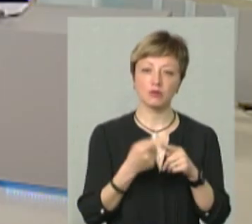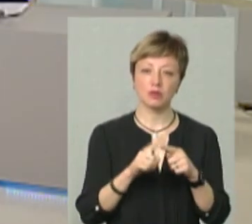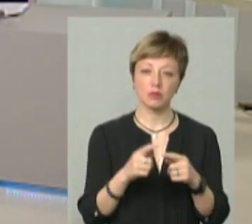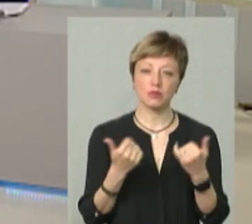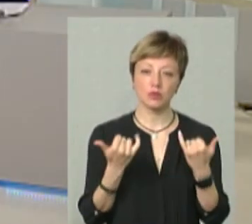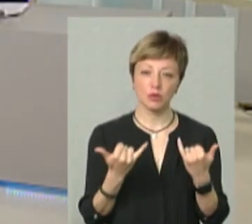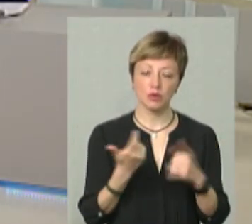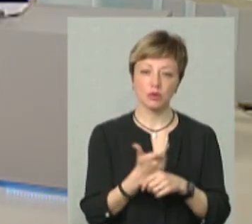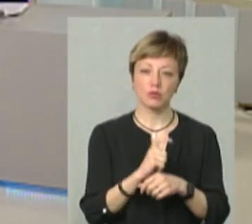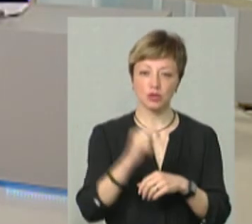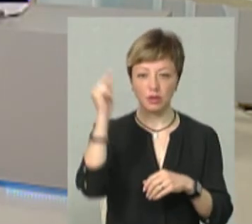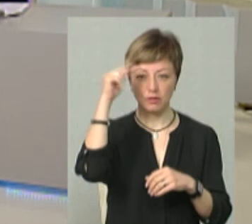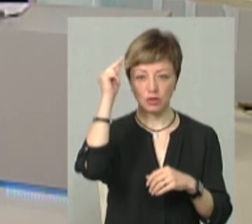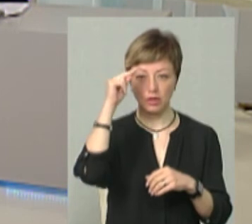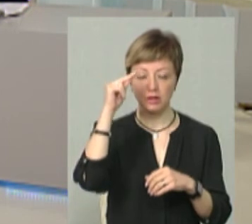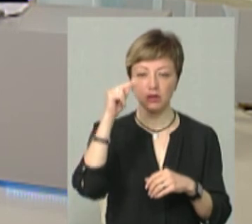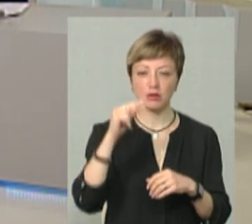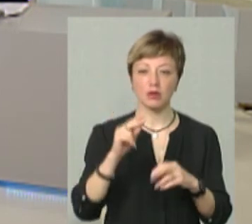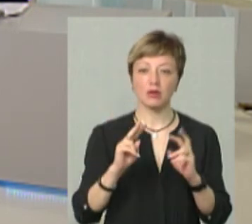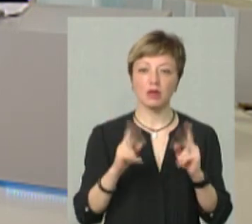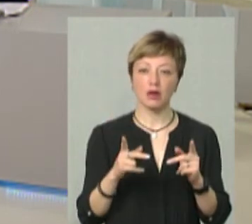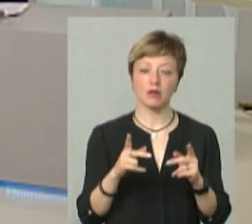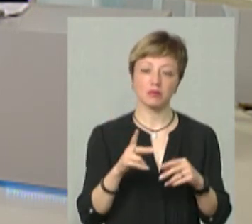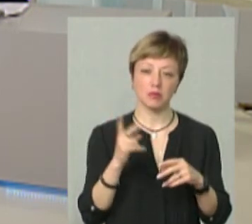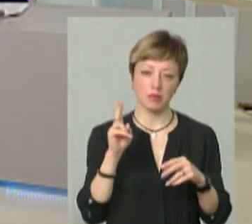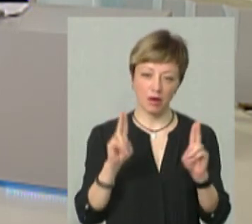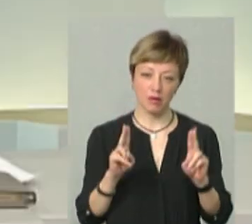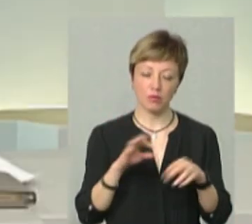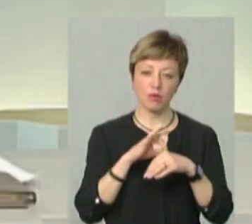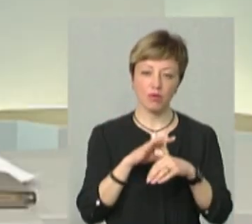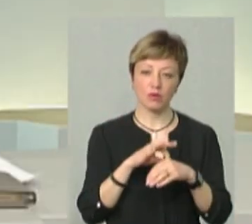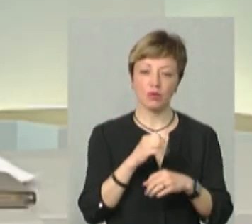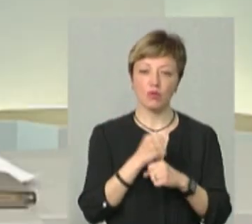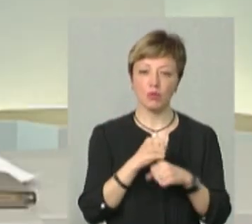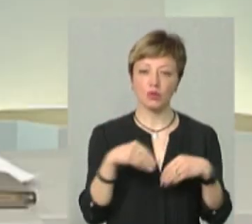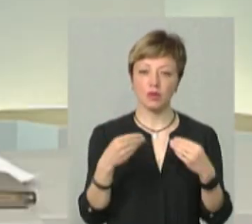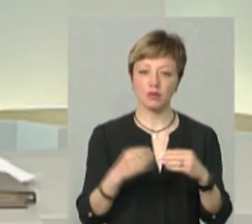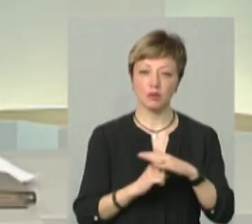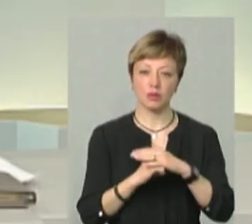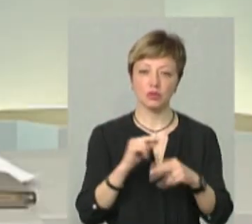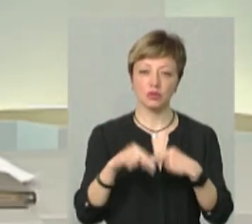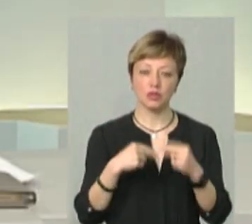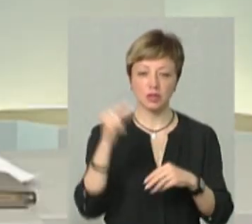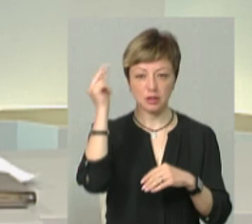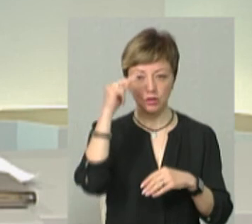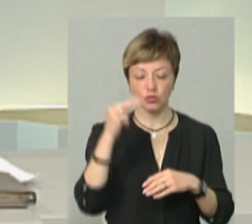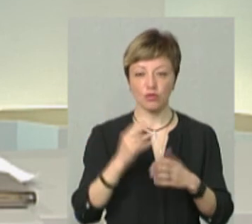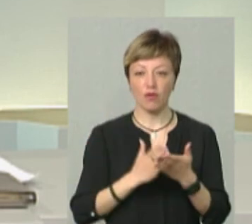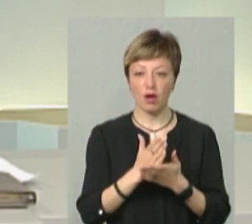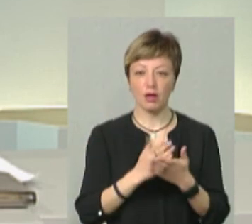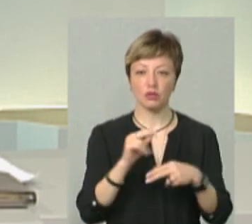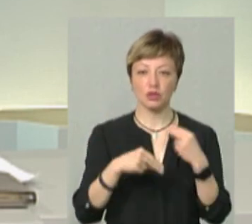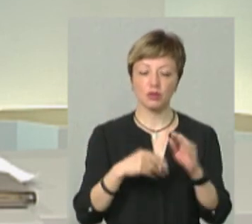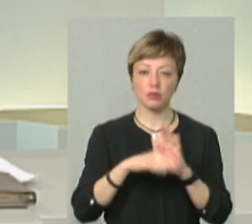більше навчання, як правило, проводиться в нас на роботодавця на базі через стажування.